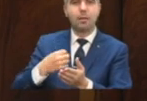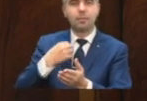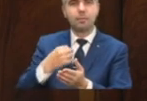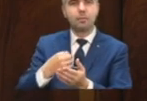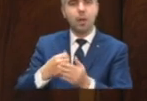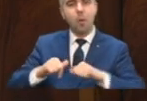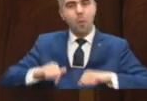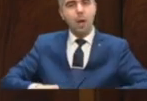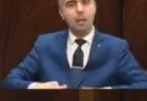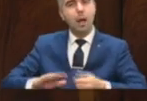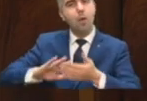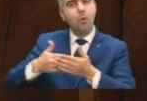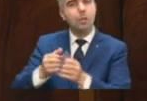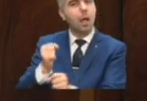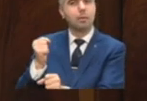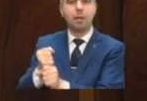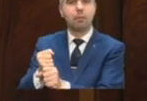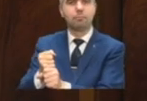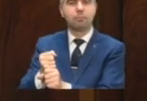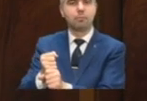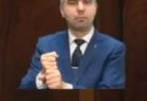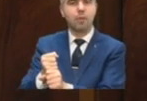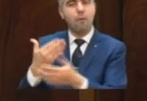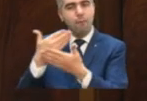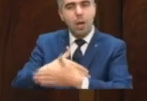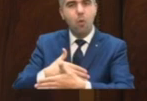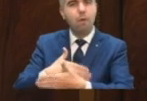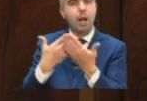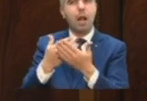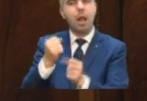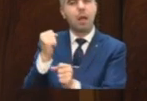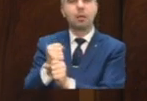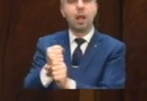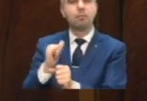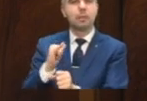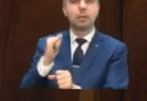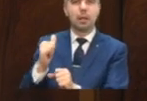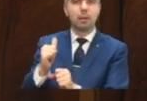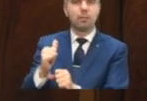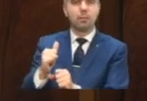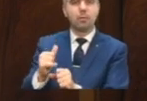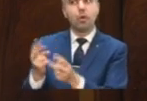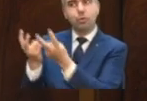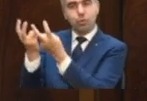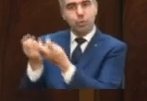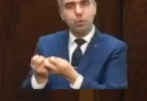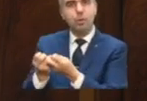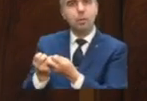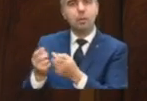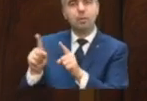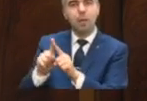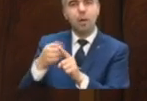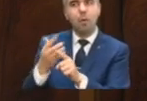الوزاره كيشتغل ليل نهار، ما كنوقفوش باش يمكن لنا نجلبوا المستثمرين. بدينا